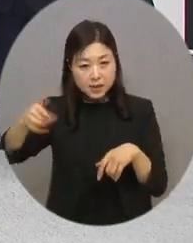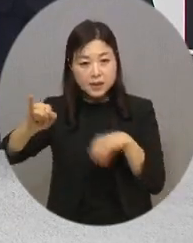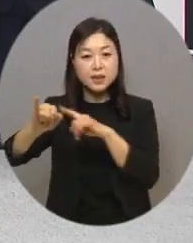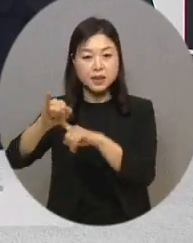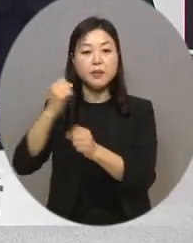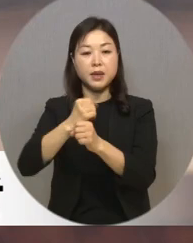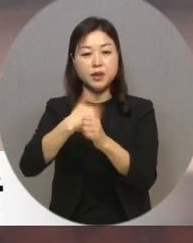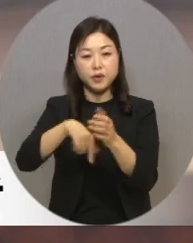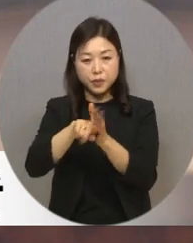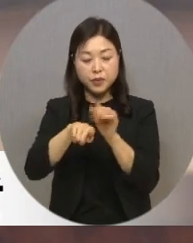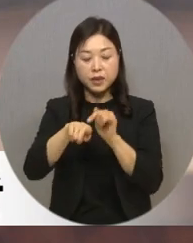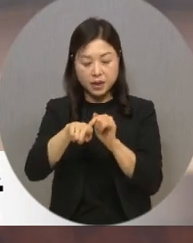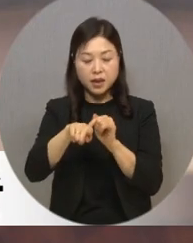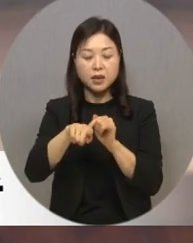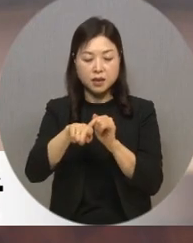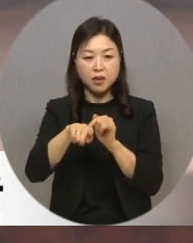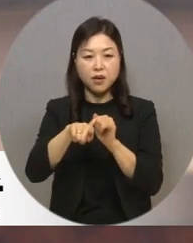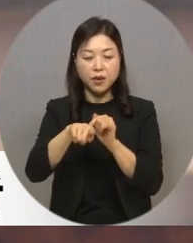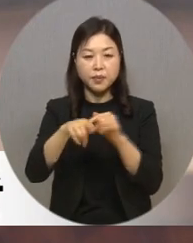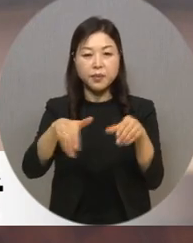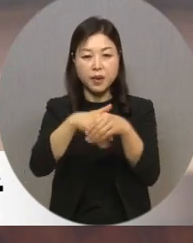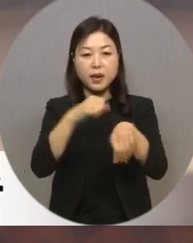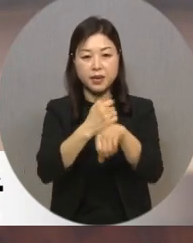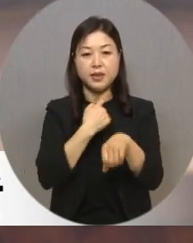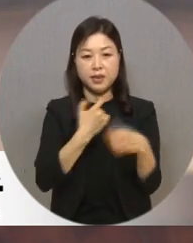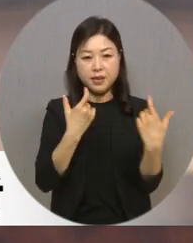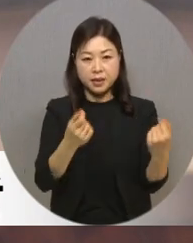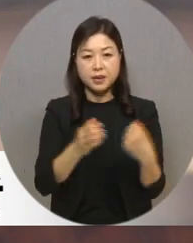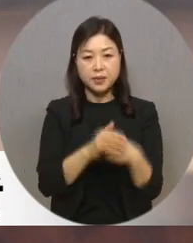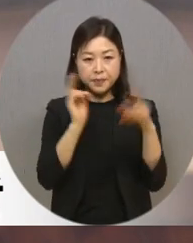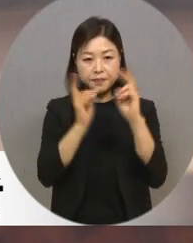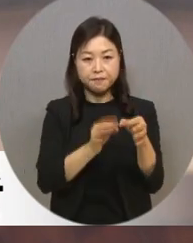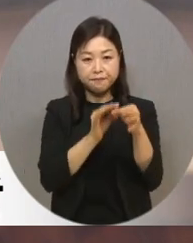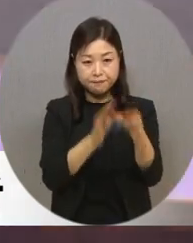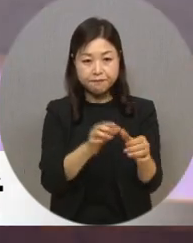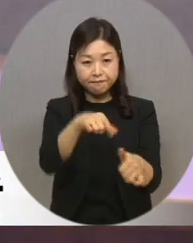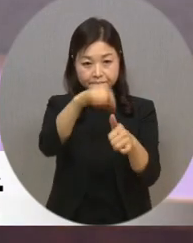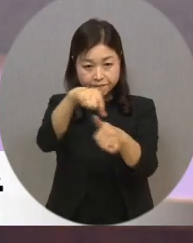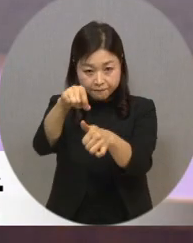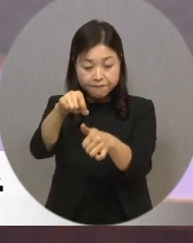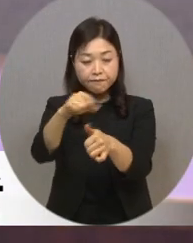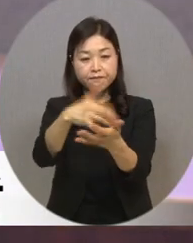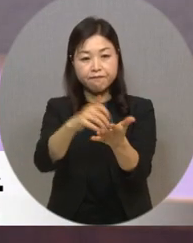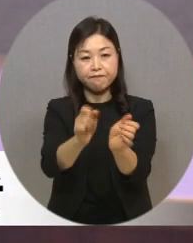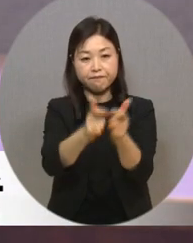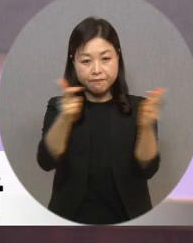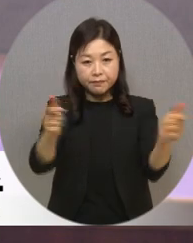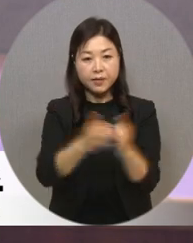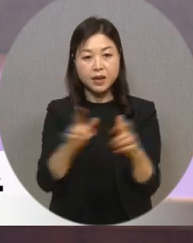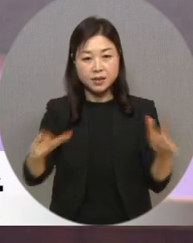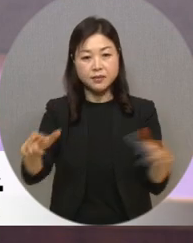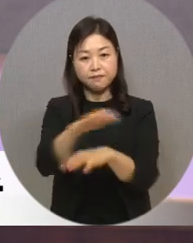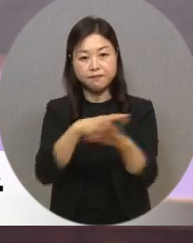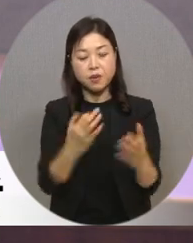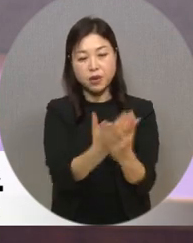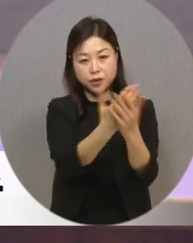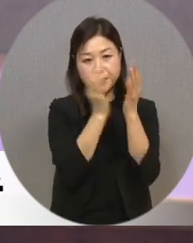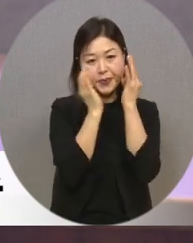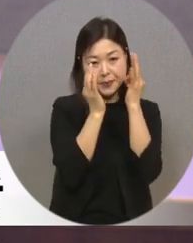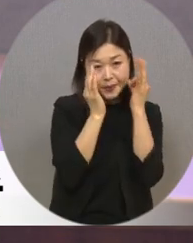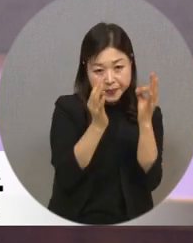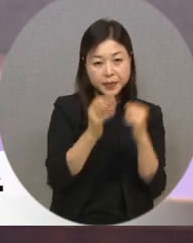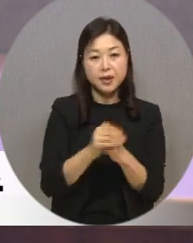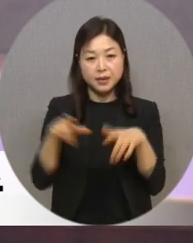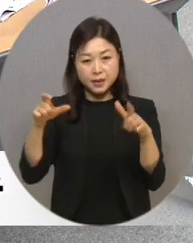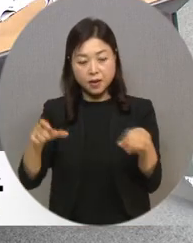다졌습니다 협약에는 기업의 투자 및 지원을 통한 고용 창출과 지역 경제 활성화 노력을 포함해 지역 인재